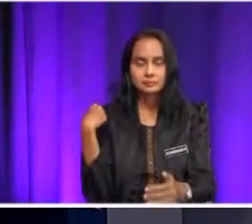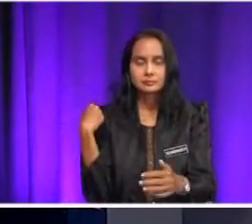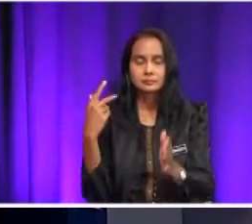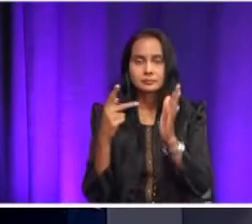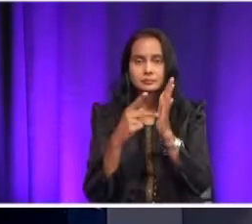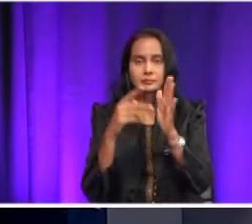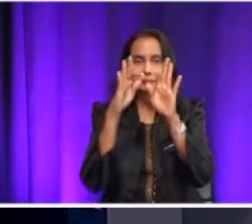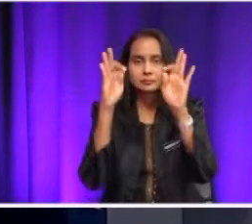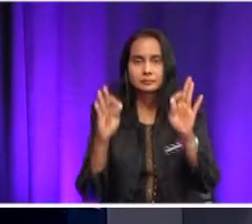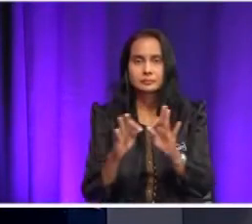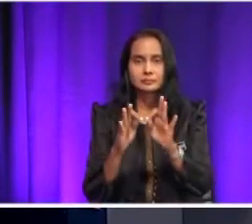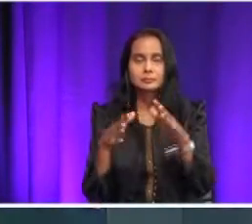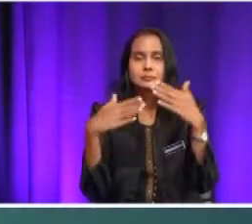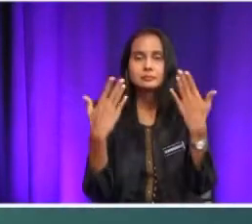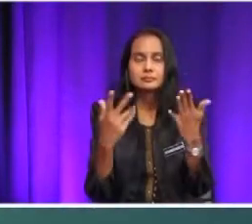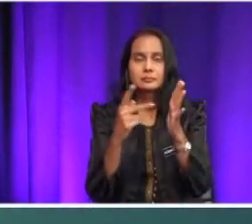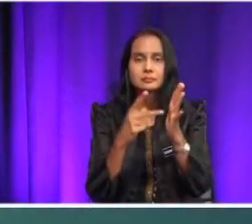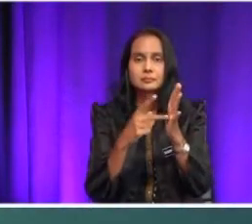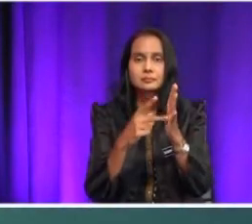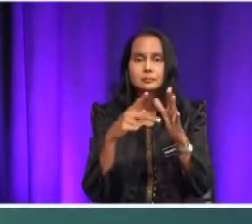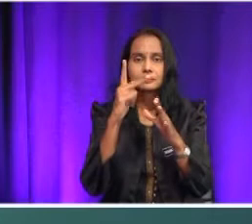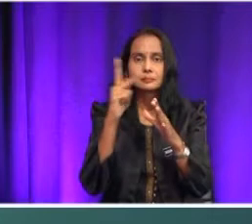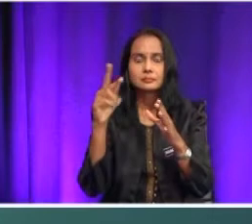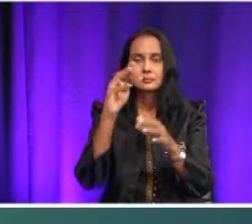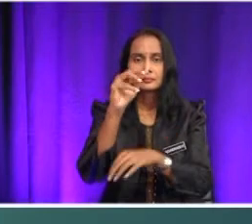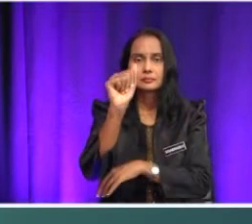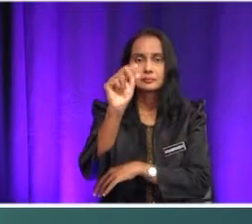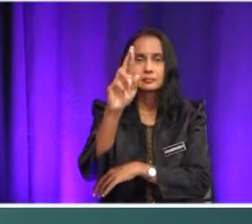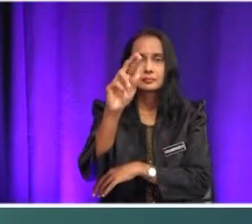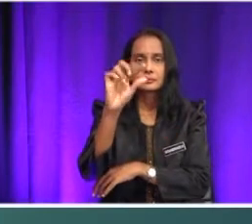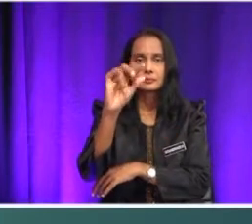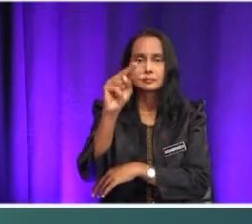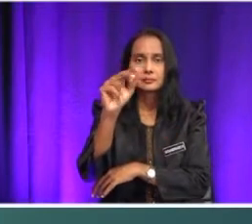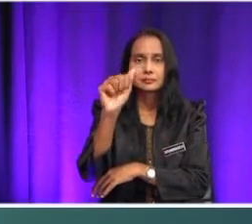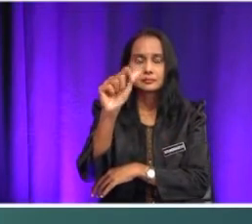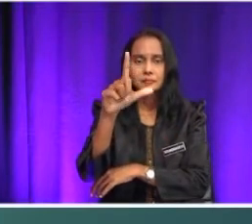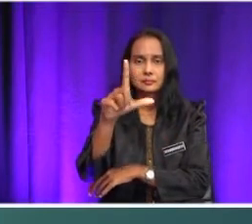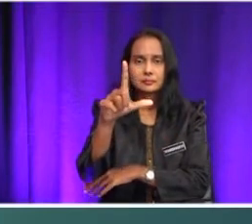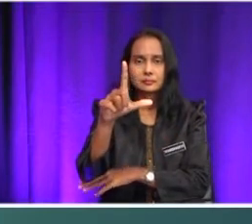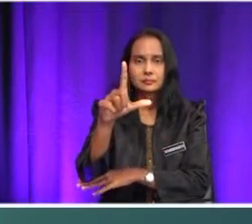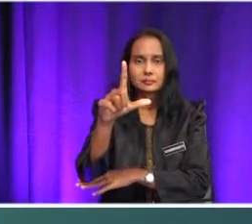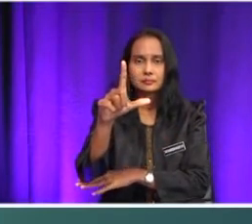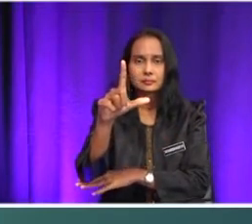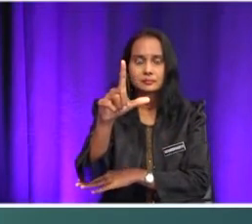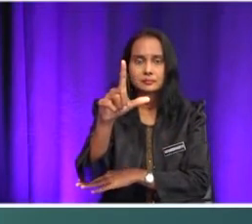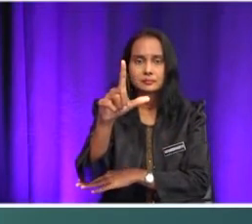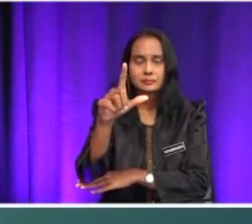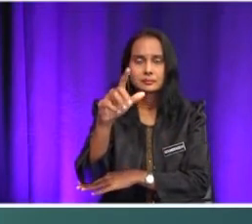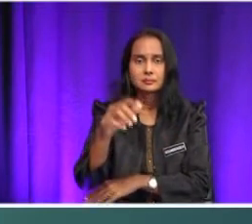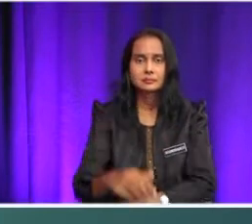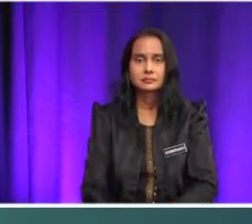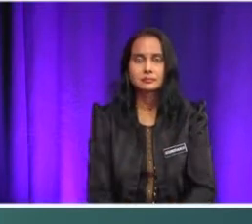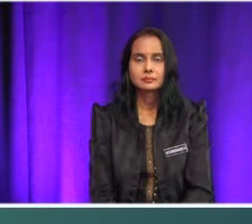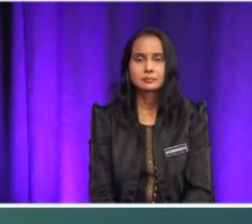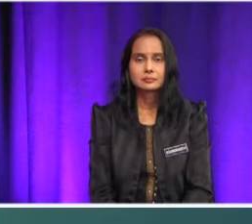macam mana kita nak mengira keluaran majenengan kayak kita lihat pada keluaran mana